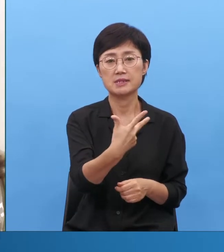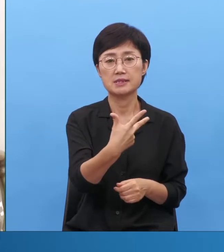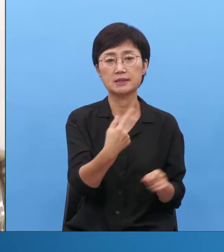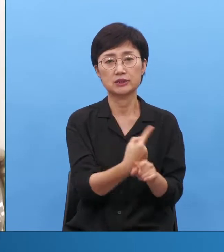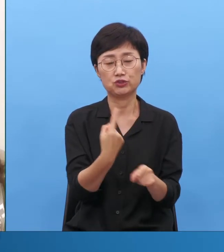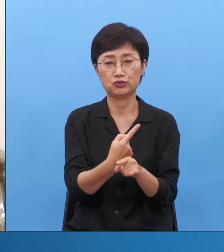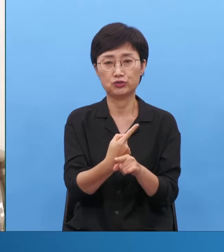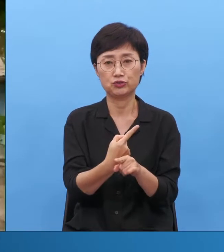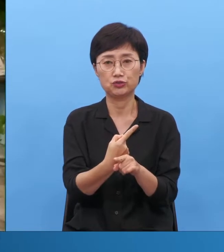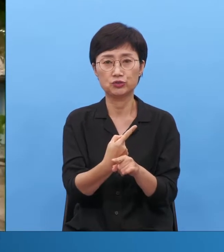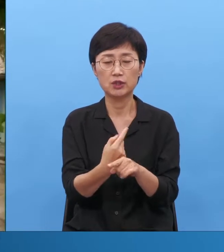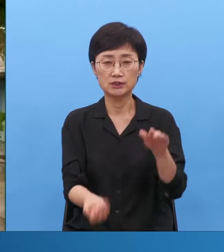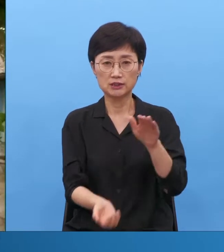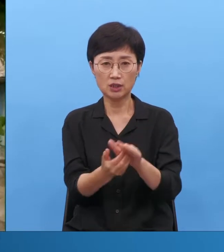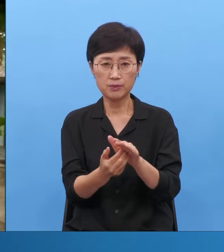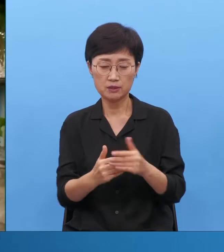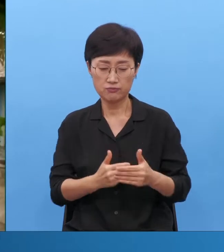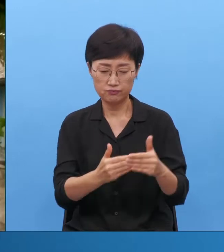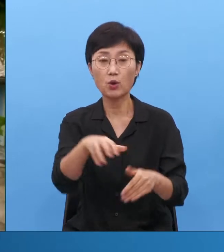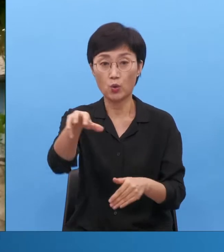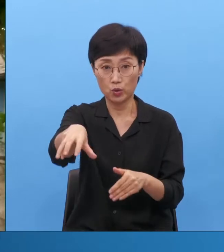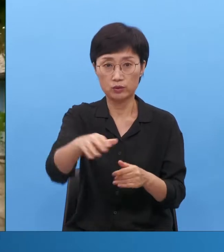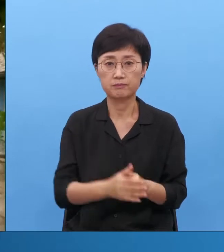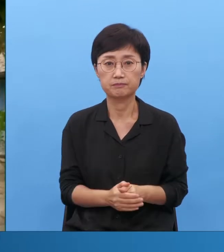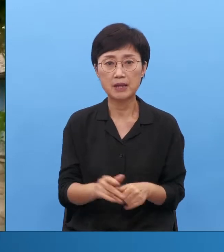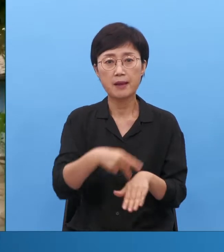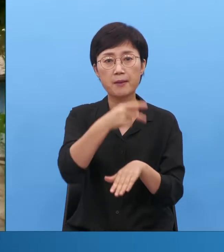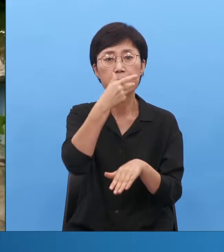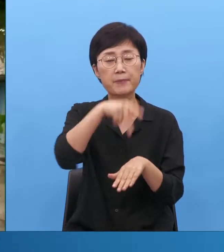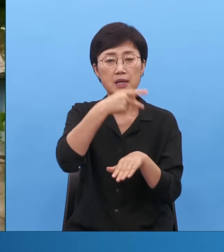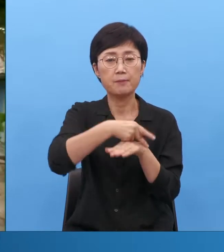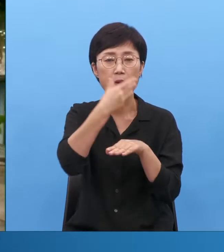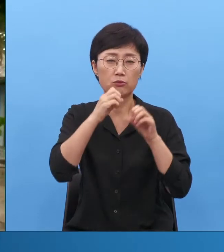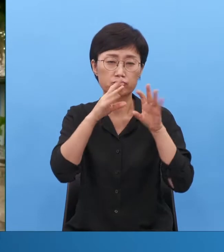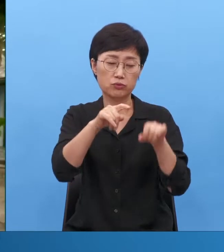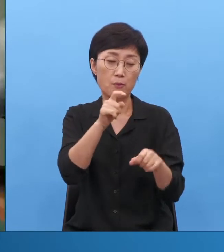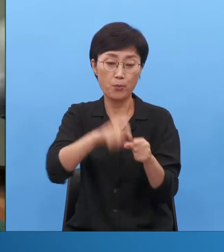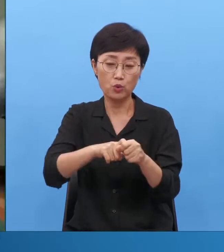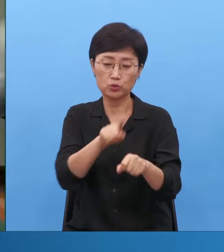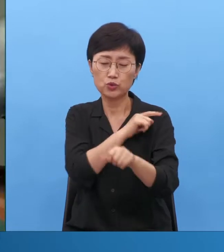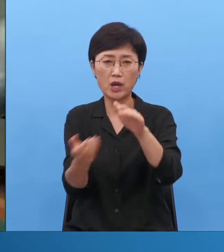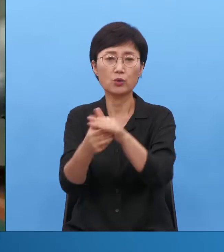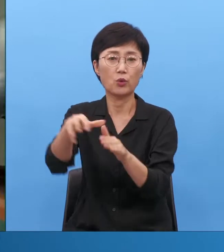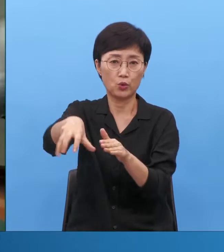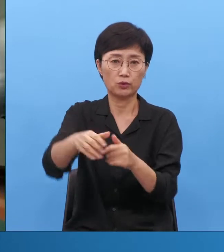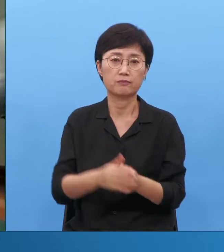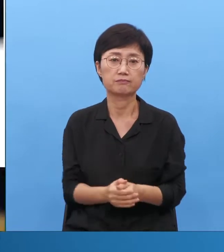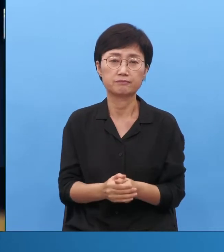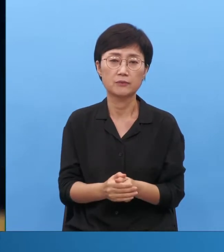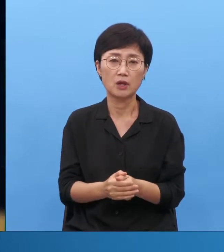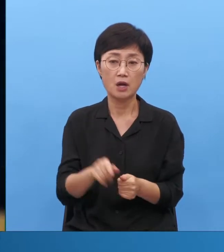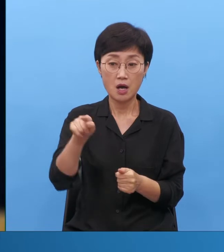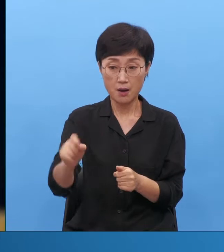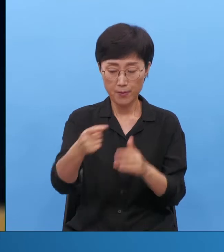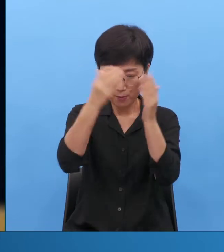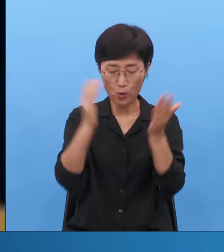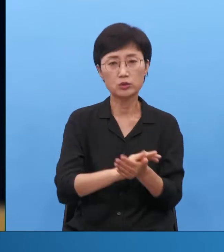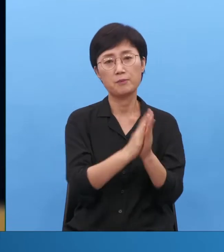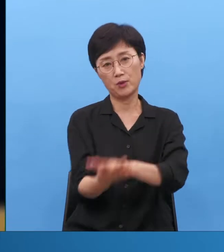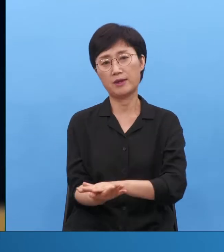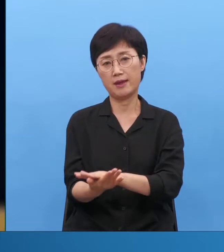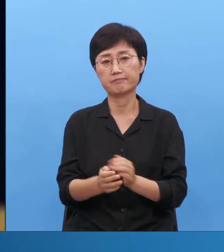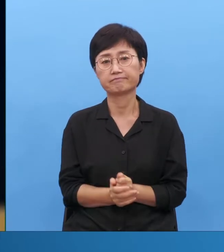237-7532 여정이다. It's the best platform for Philippine evangelization and world evangelization. It's everyone's turning point. 지금까지